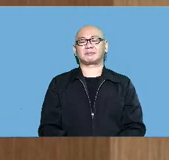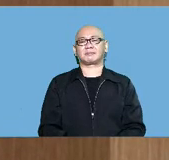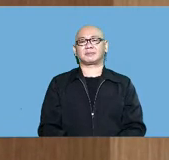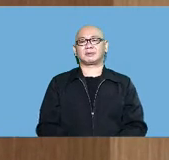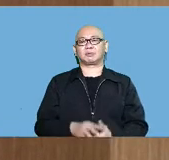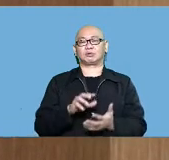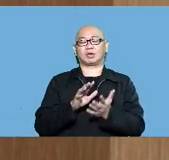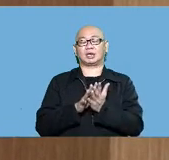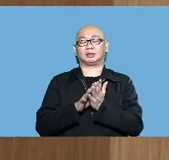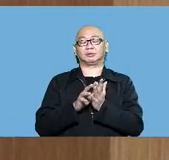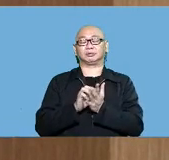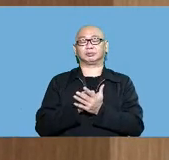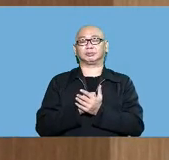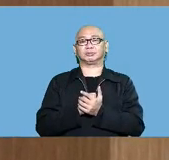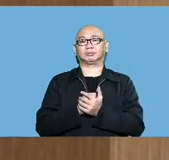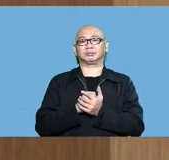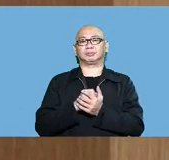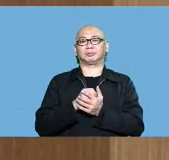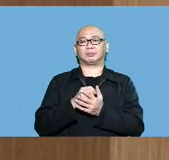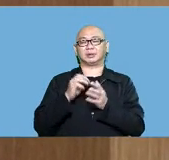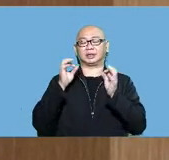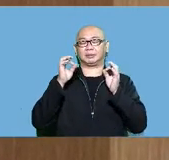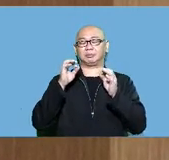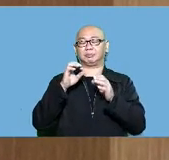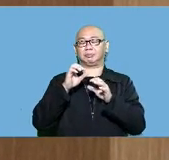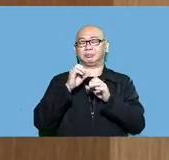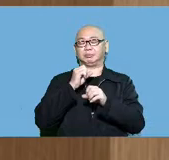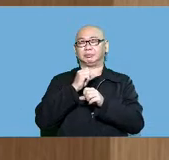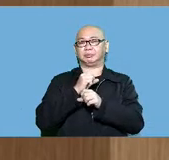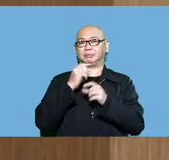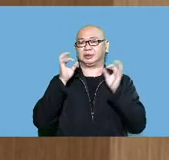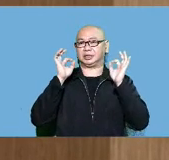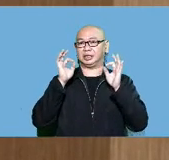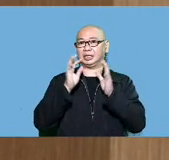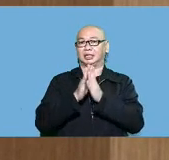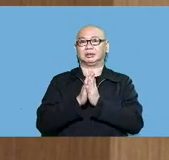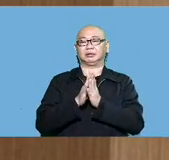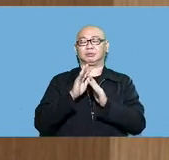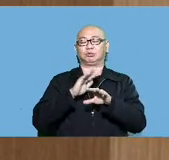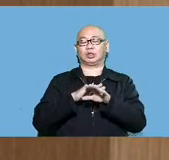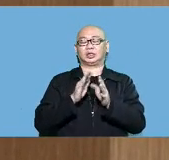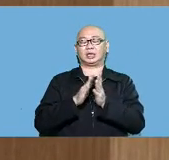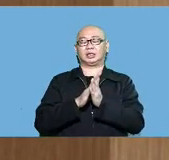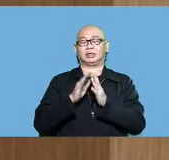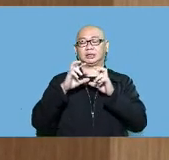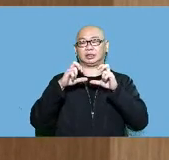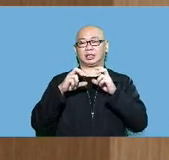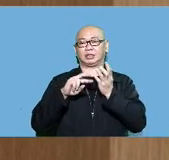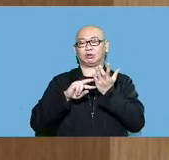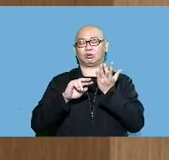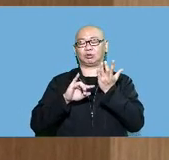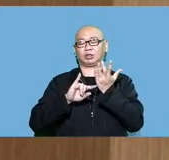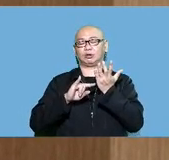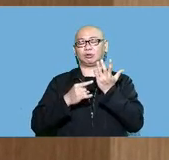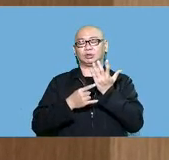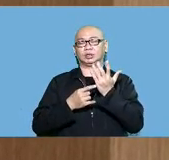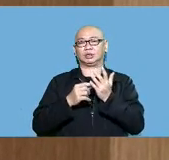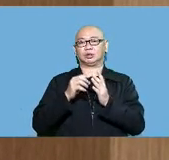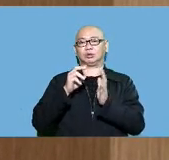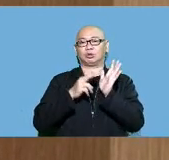Keputusan Menteri Pendidikan, Kebudayaan, Riset dan Teknologi Republik Indonesia nomor